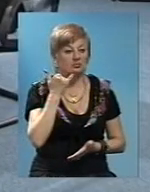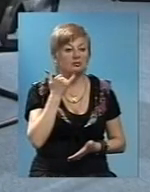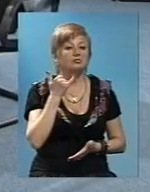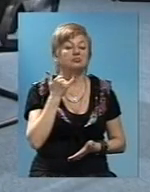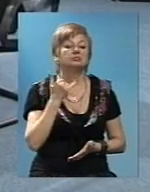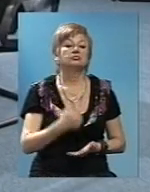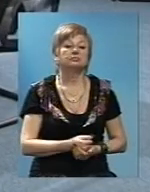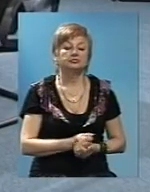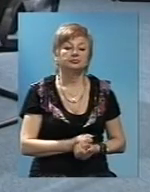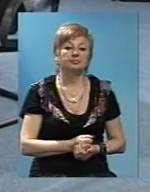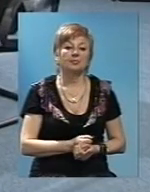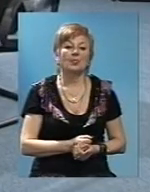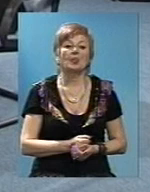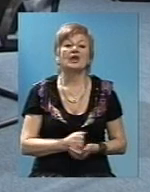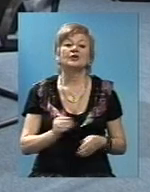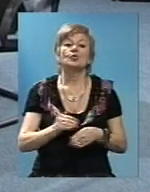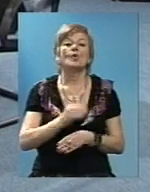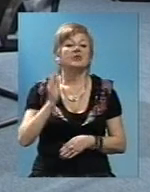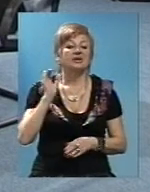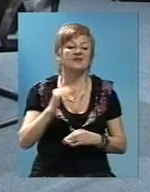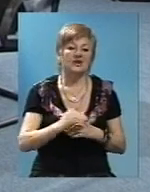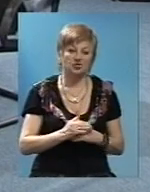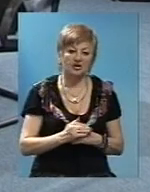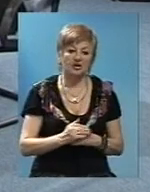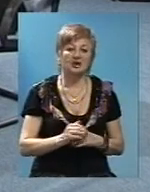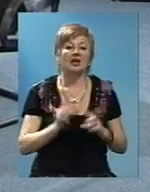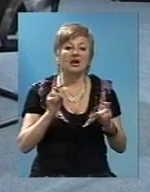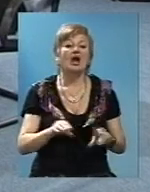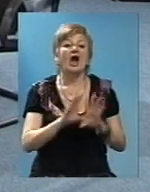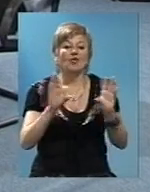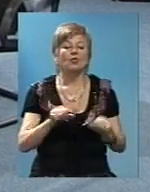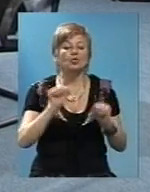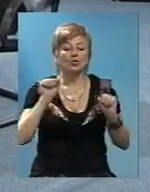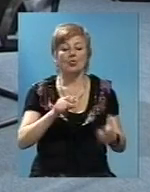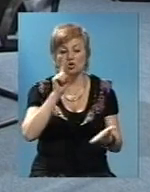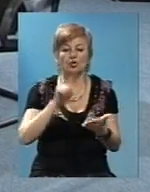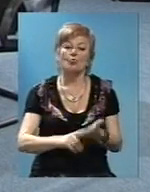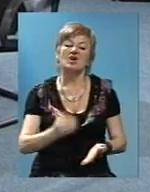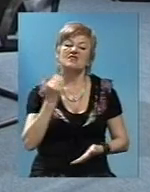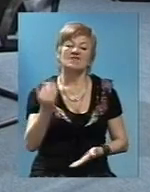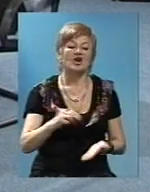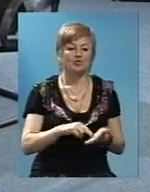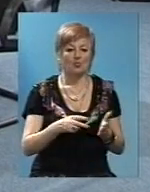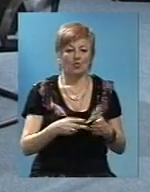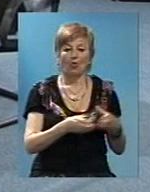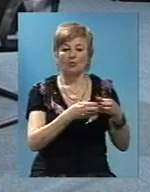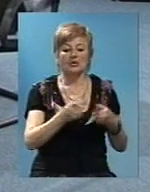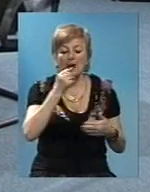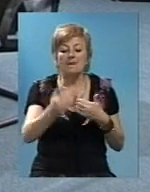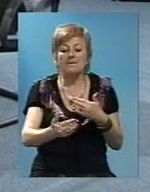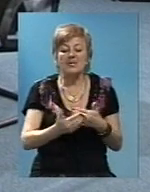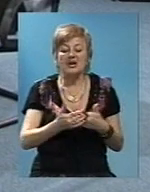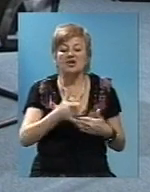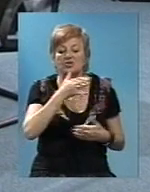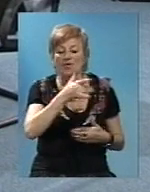слухаємо вас. Добрий вечір. Доброго вечора. Микола, скажіть, будь ласка, як взагалі можна попасти в ваш проєкт і чи плануються найближчим часом якісь